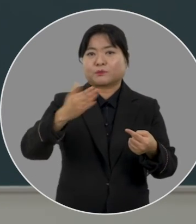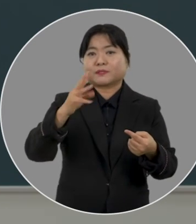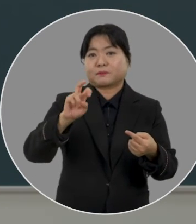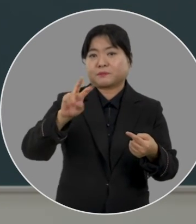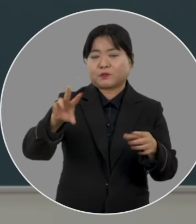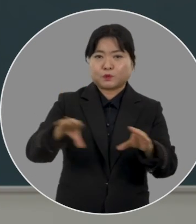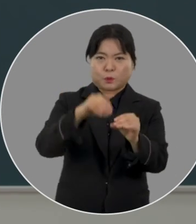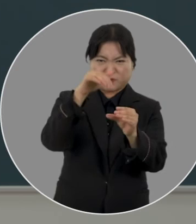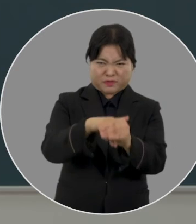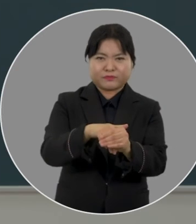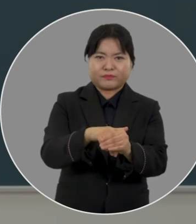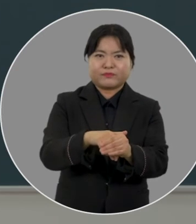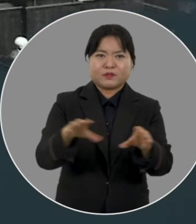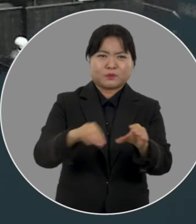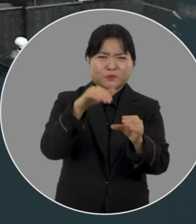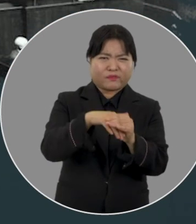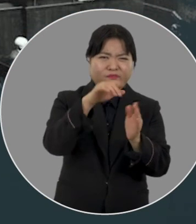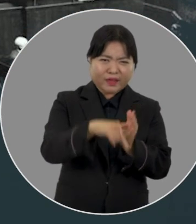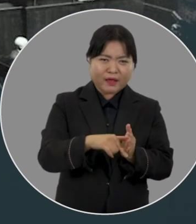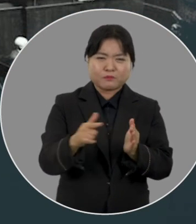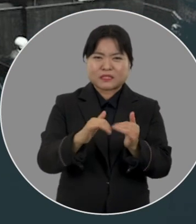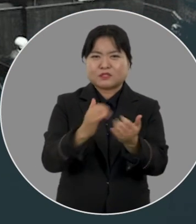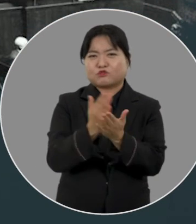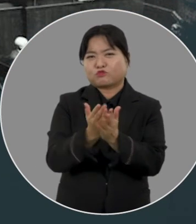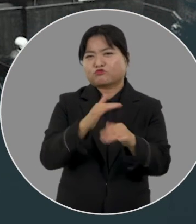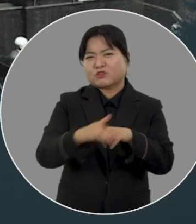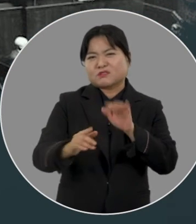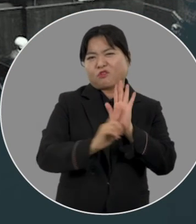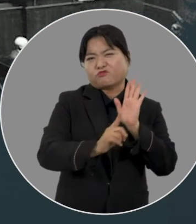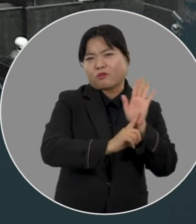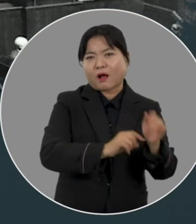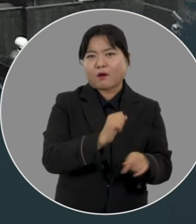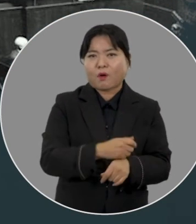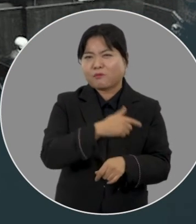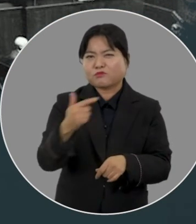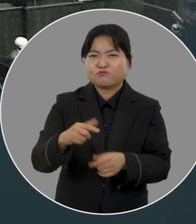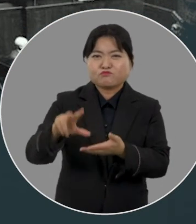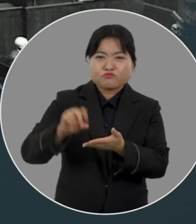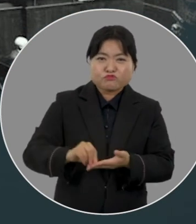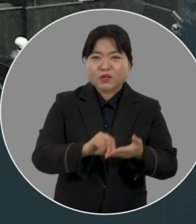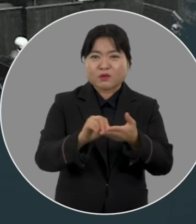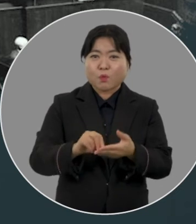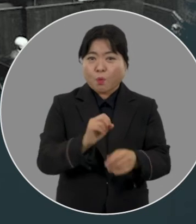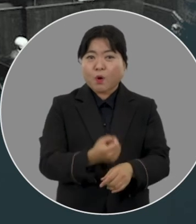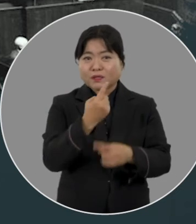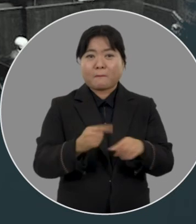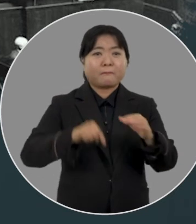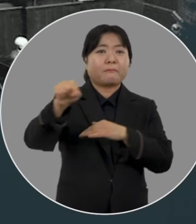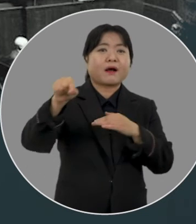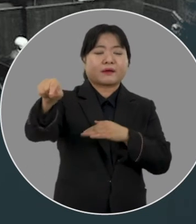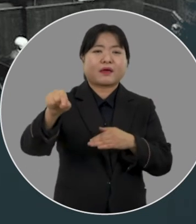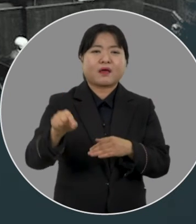1932년 총선. 여기에서 아무리 인종주의 선전을 하고 아무리 그 문제의 원인을